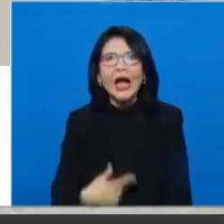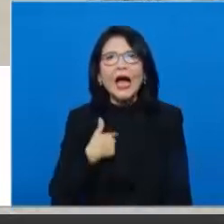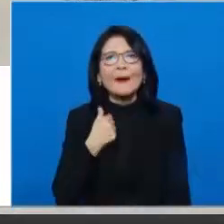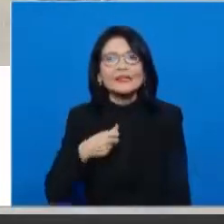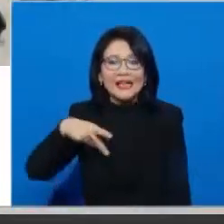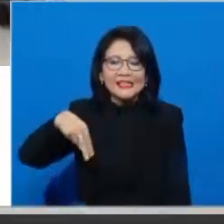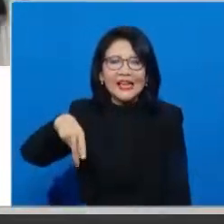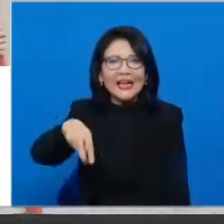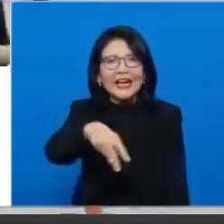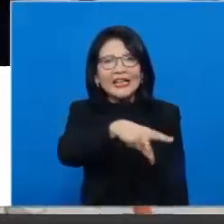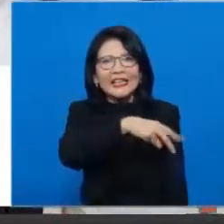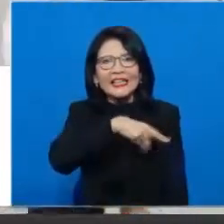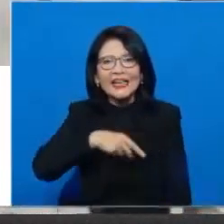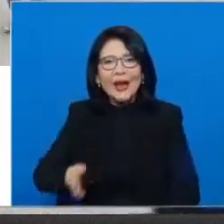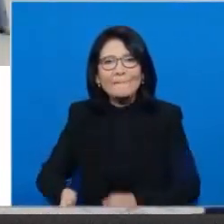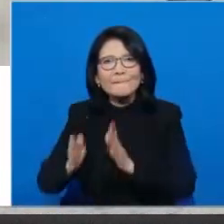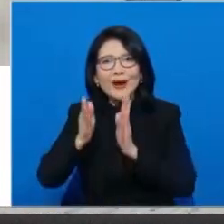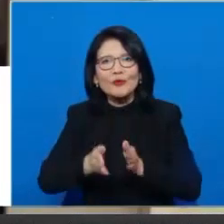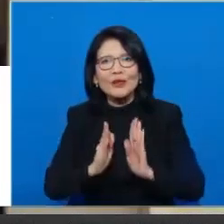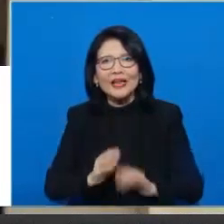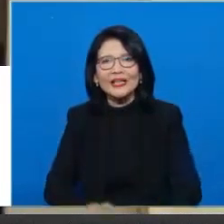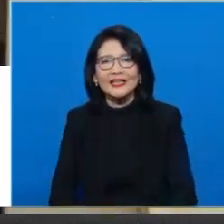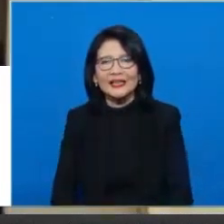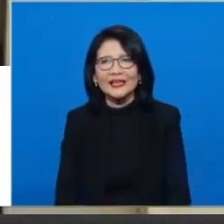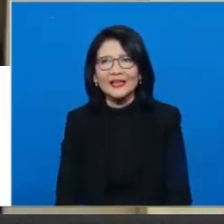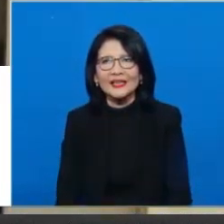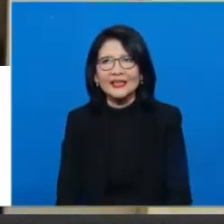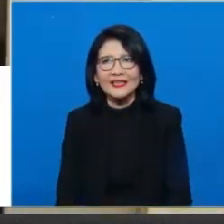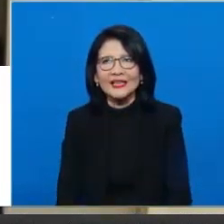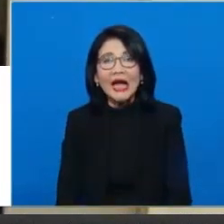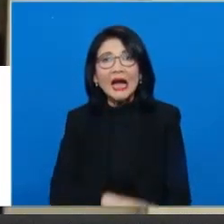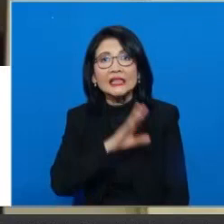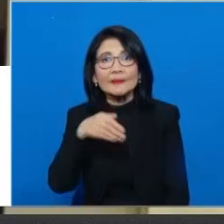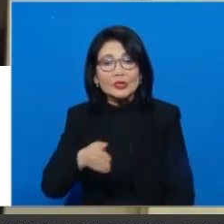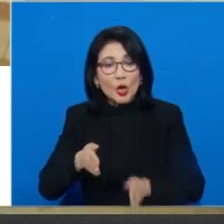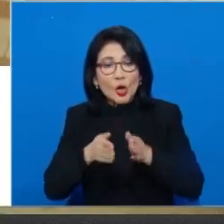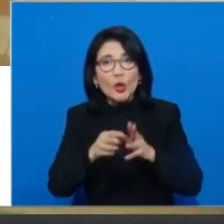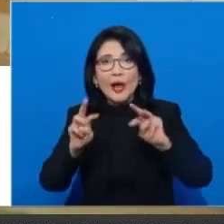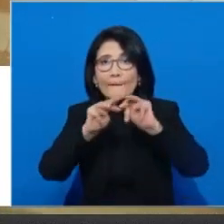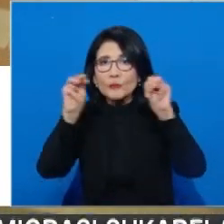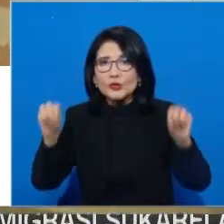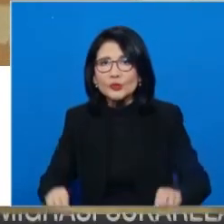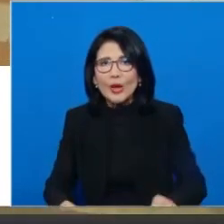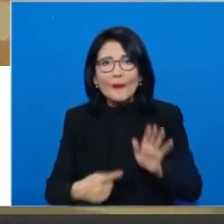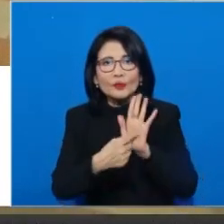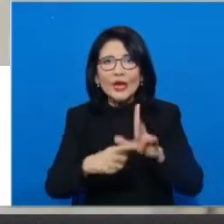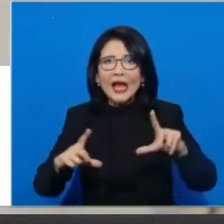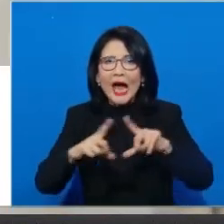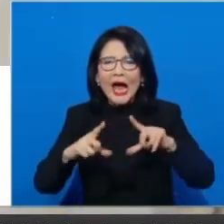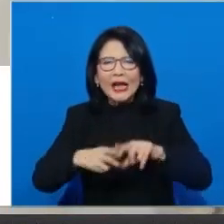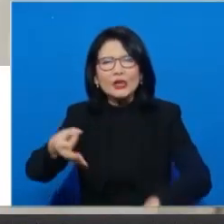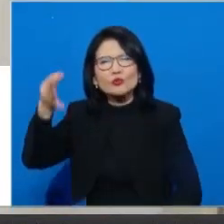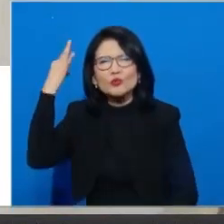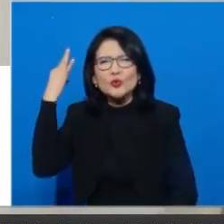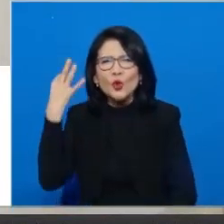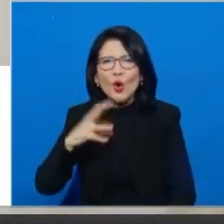jalan kaki mengelilingi seluruh bangunan Lawang Sewu. Tak terkecuali lorong museum yang menunjukkan peralatan kuno kereta api seperti